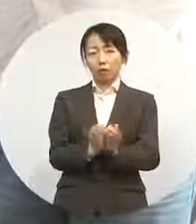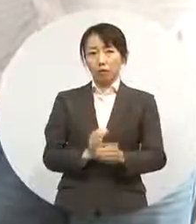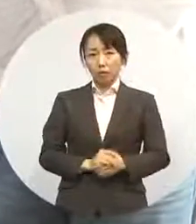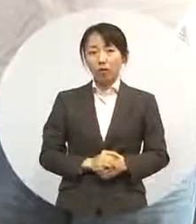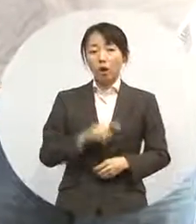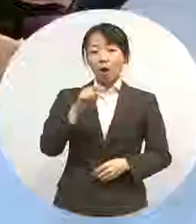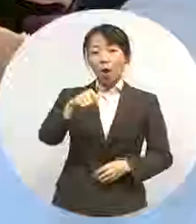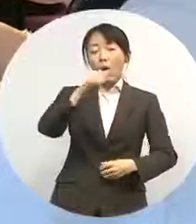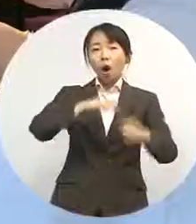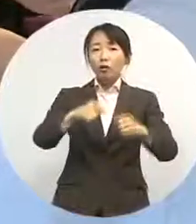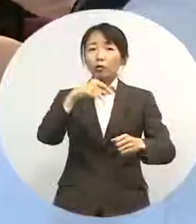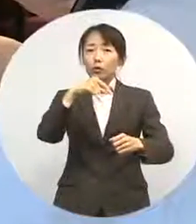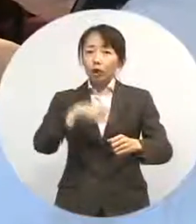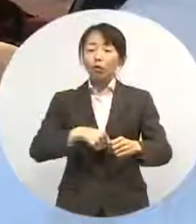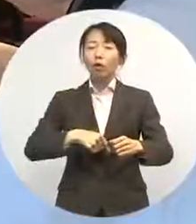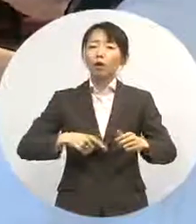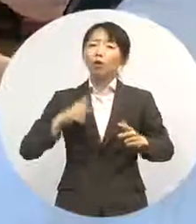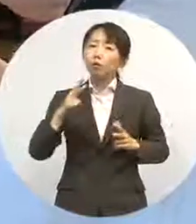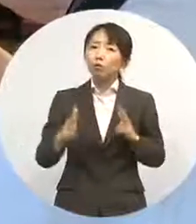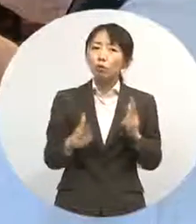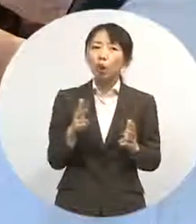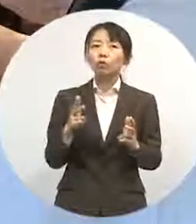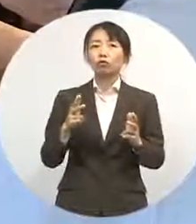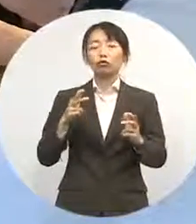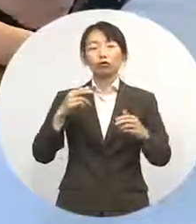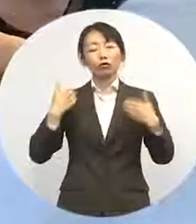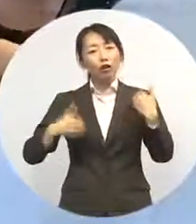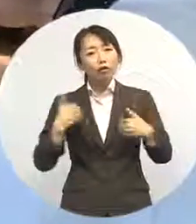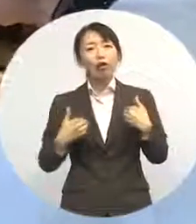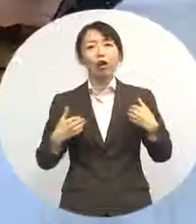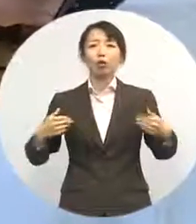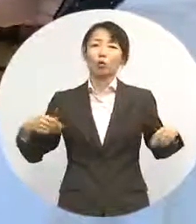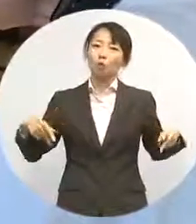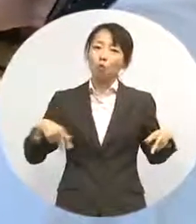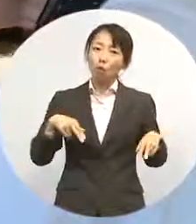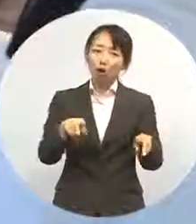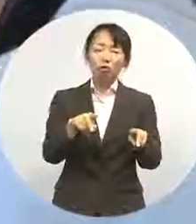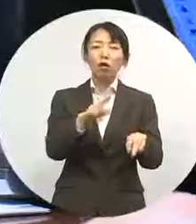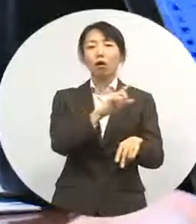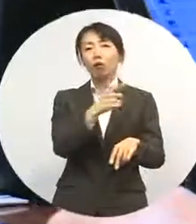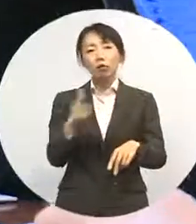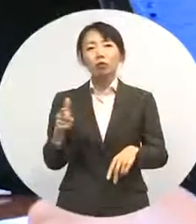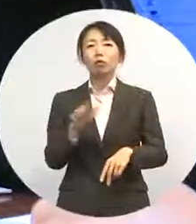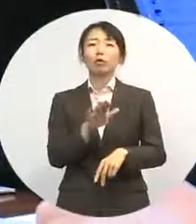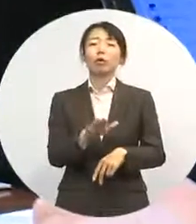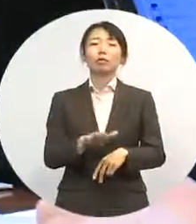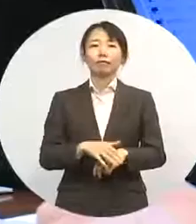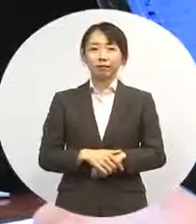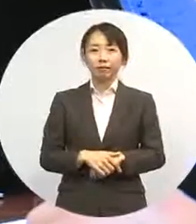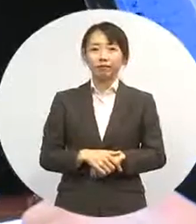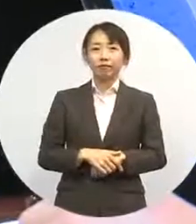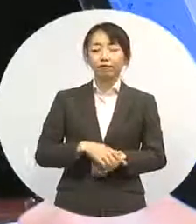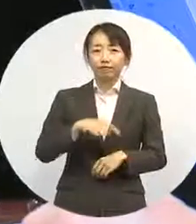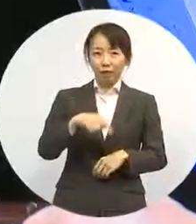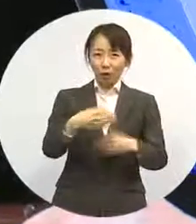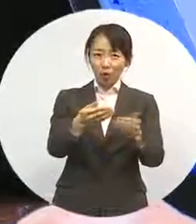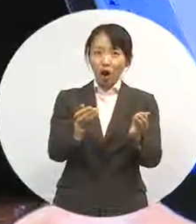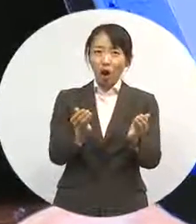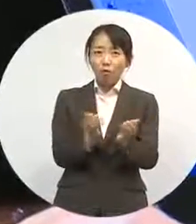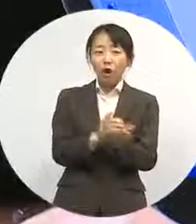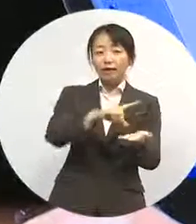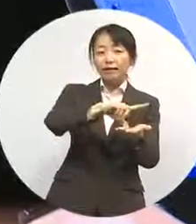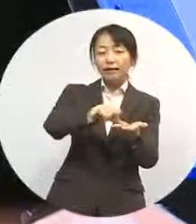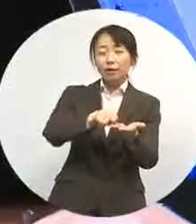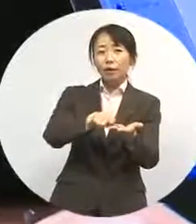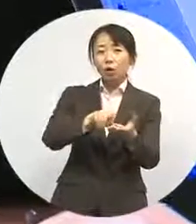はスポーツやレクリエーション、ボランティアなど種類も様々なんです。またこの老人クラブ、地域との